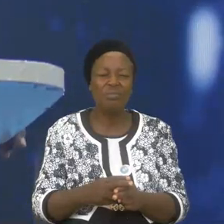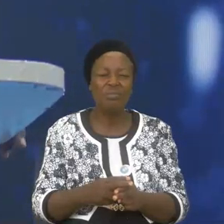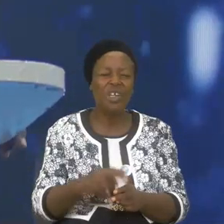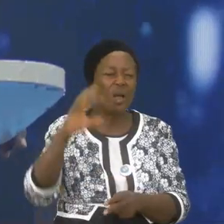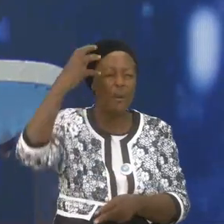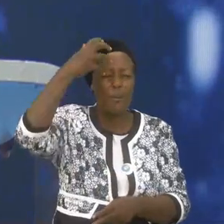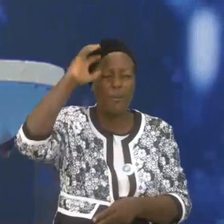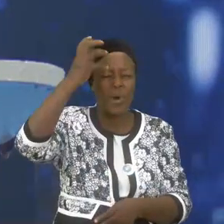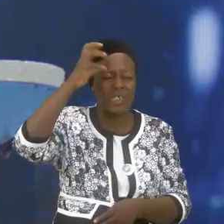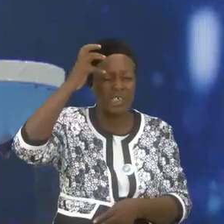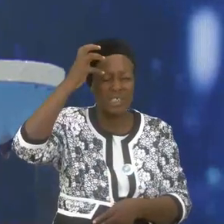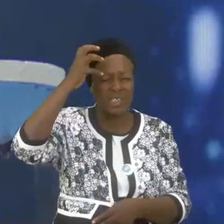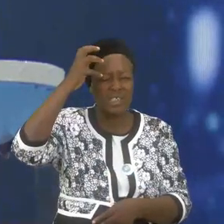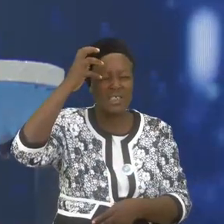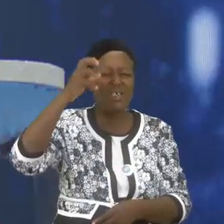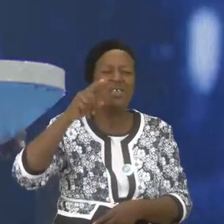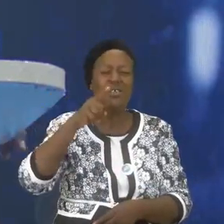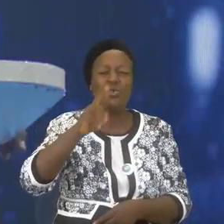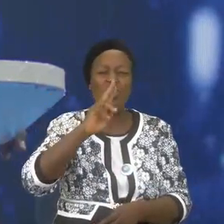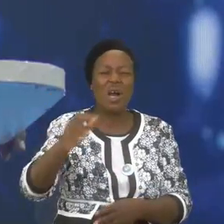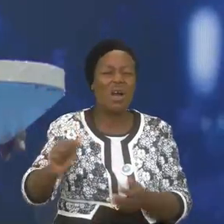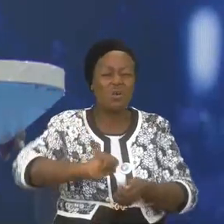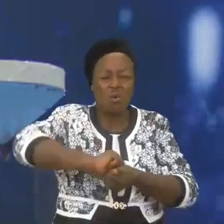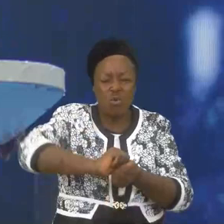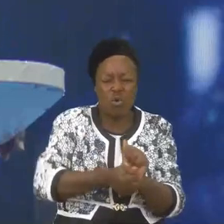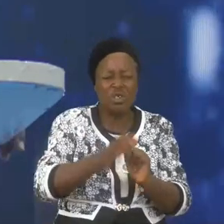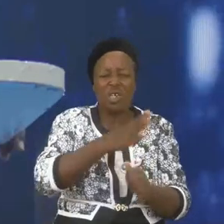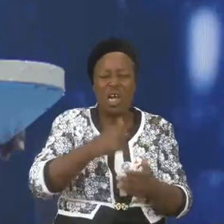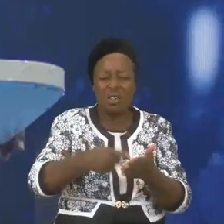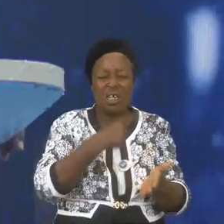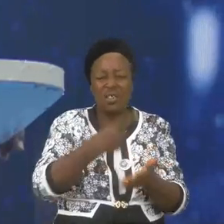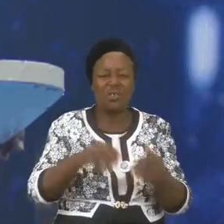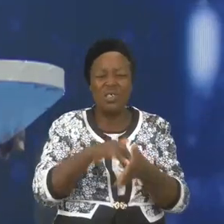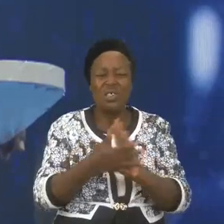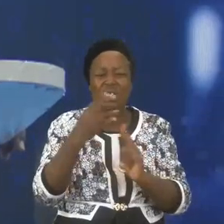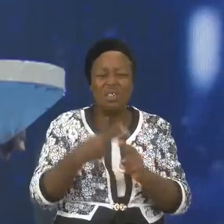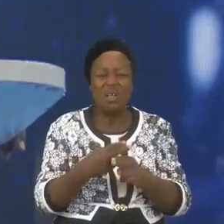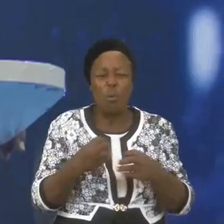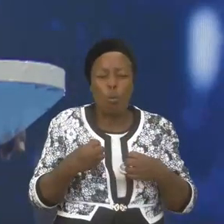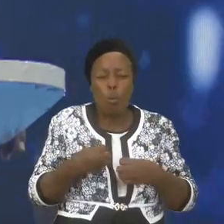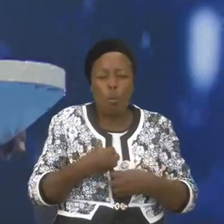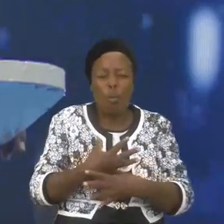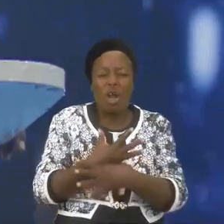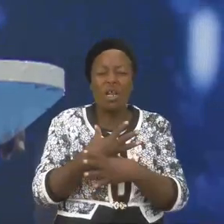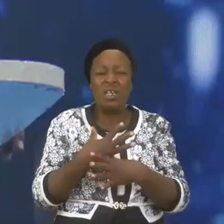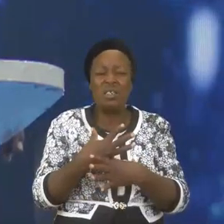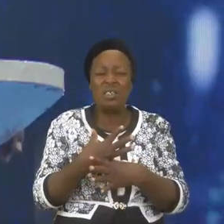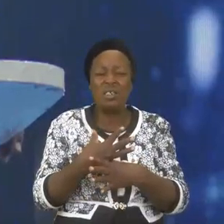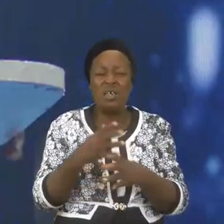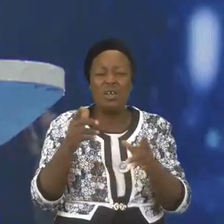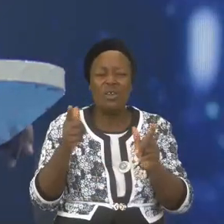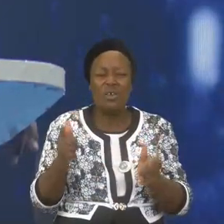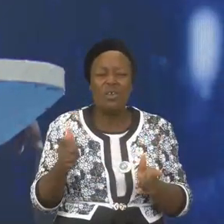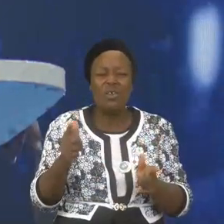Folie, tu es anéanti et annulé. Enflement, goitre,